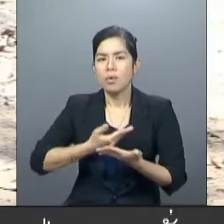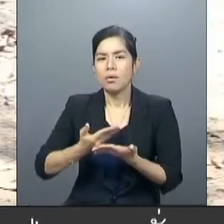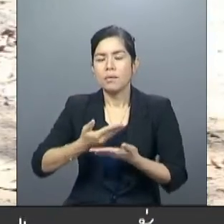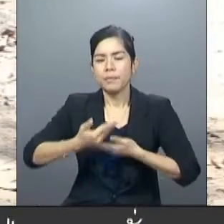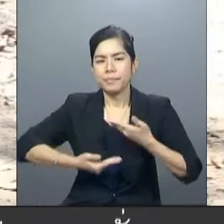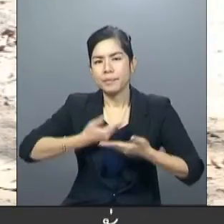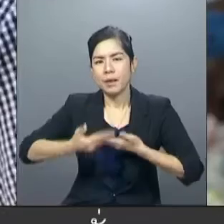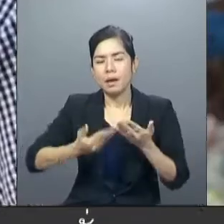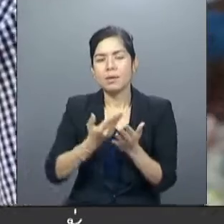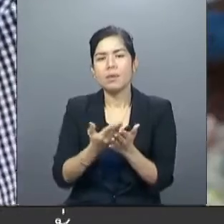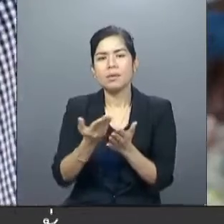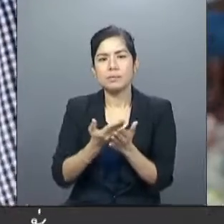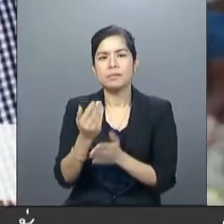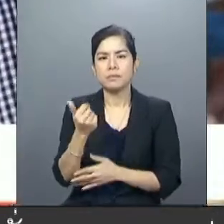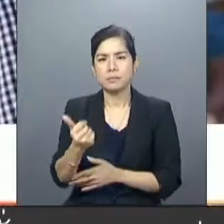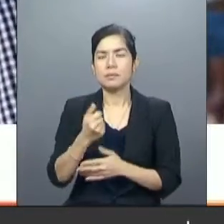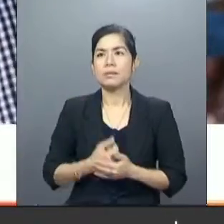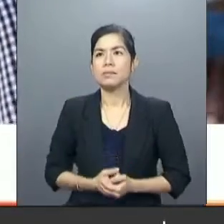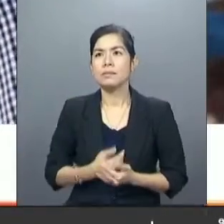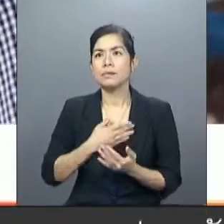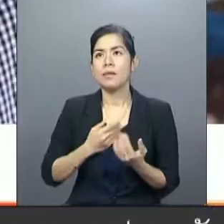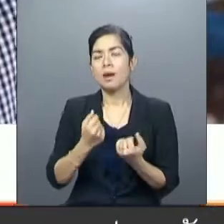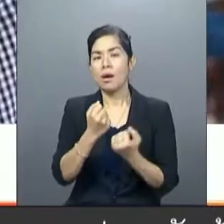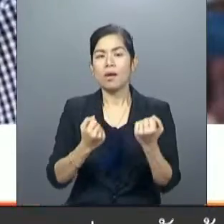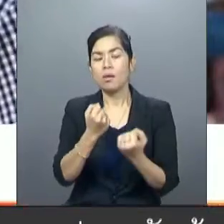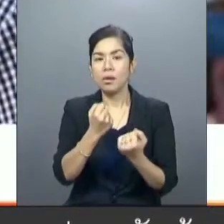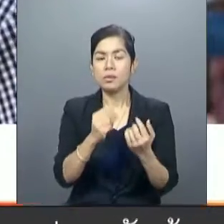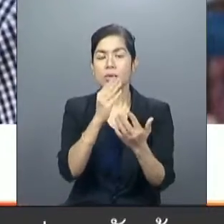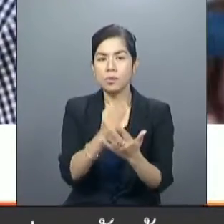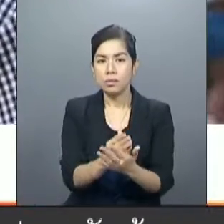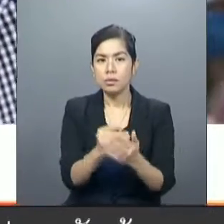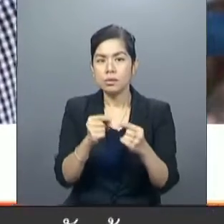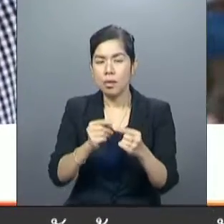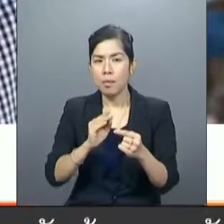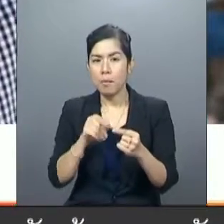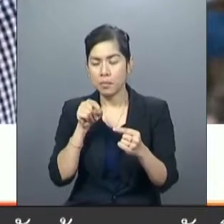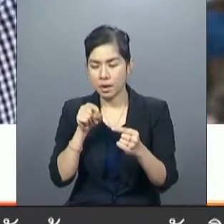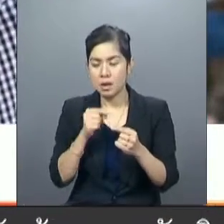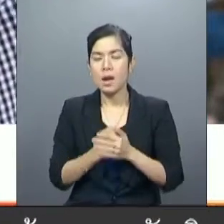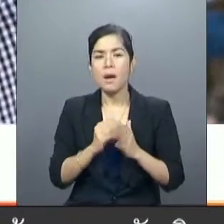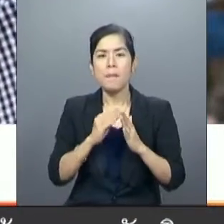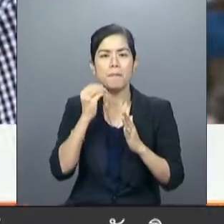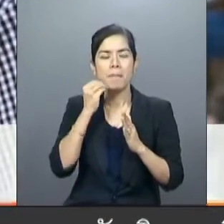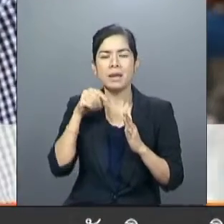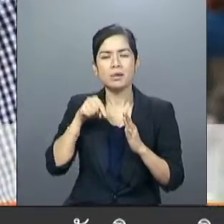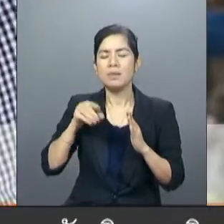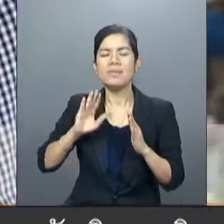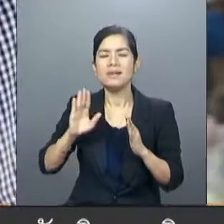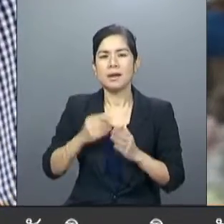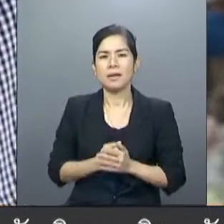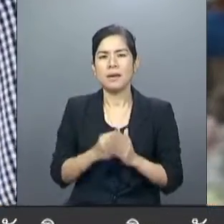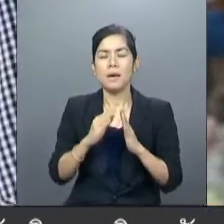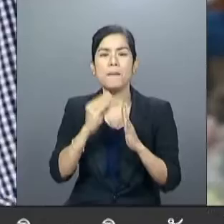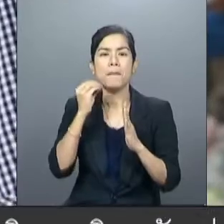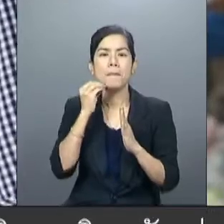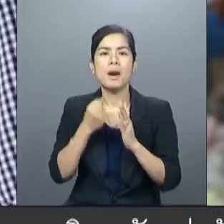าเยี่ยมชม อ๋อพอดีนั่งรถผ่านมาตรงนี้จ้ะบ้านไม่ได้อยู่แถวนี้หรอกจ้ะมาที่ไหนมาจ